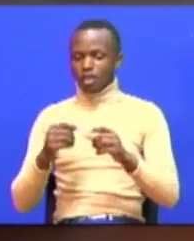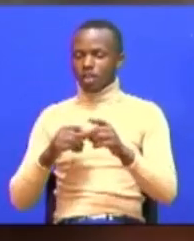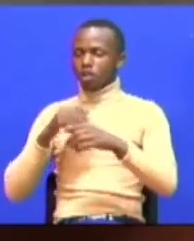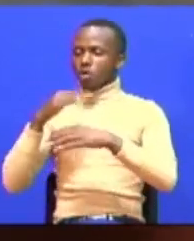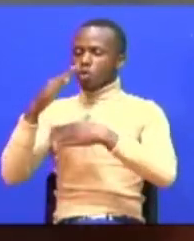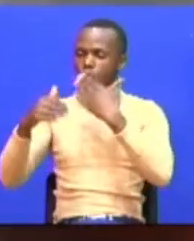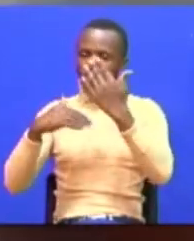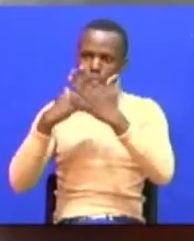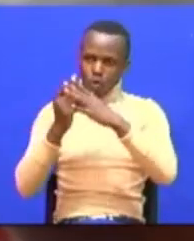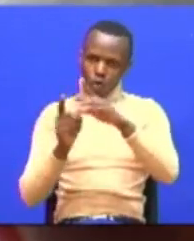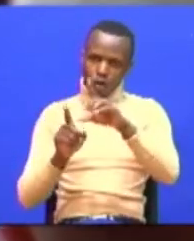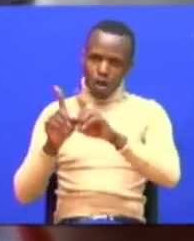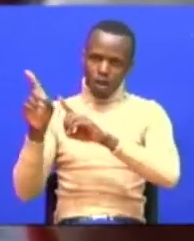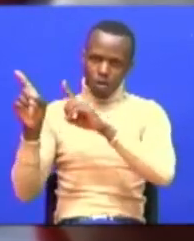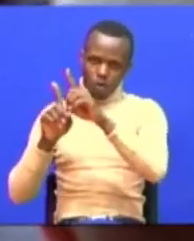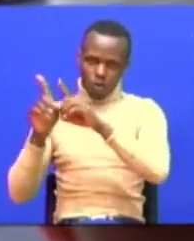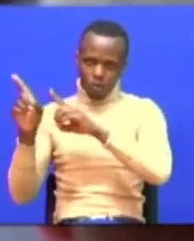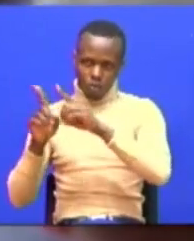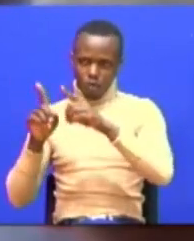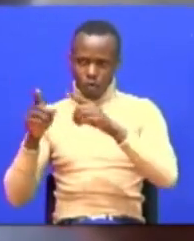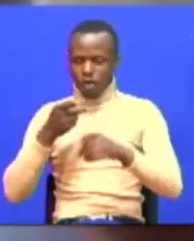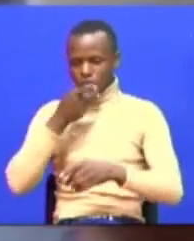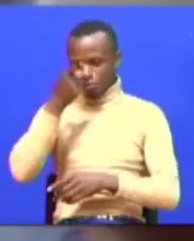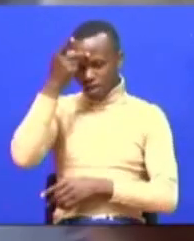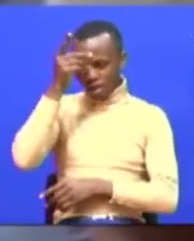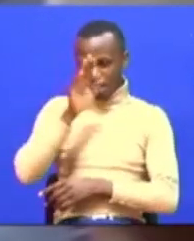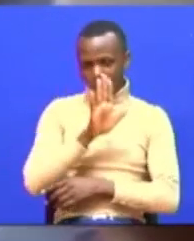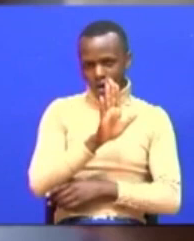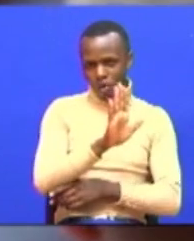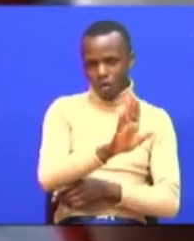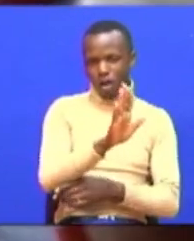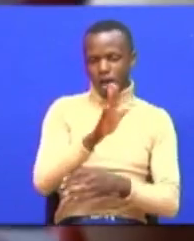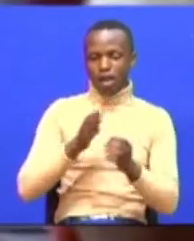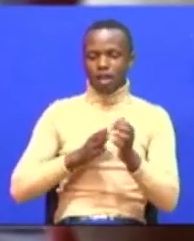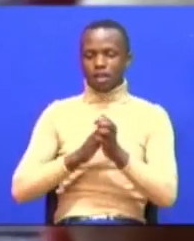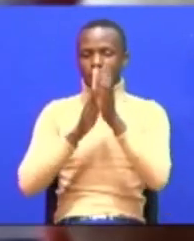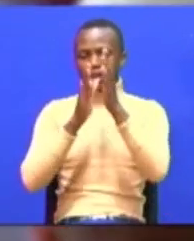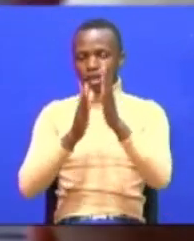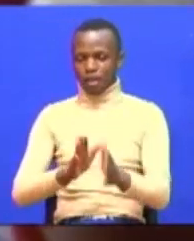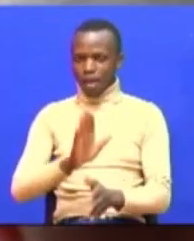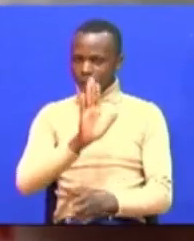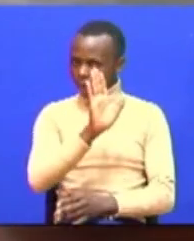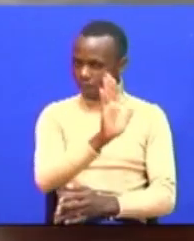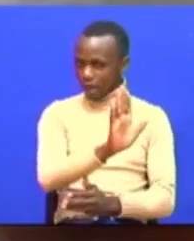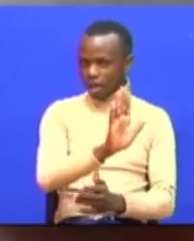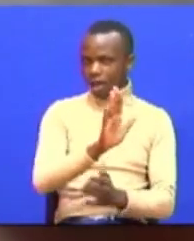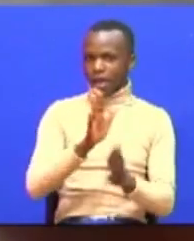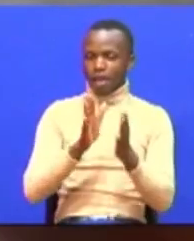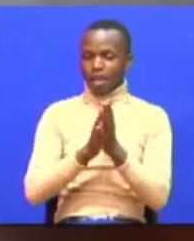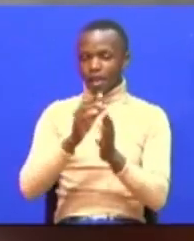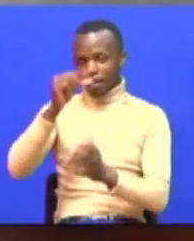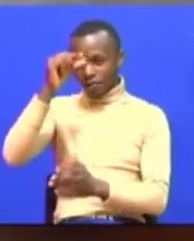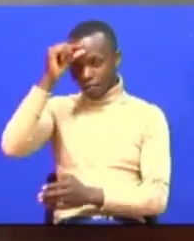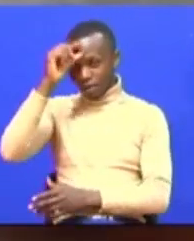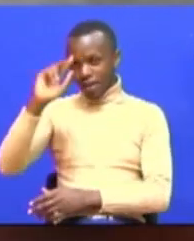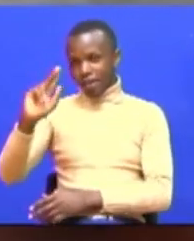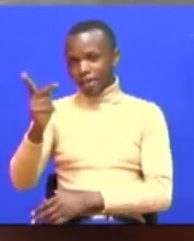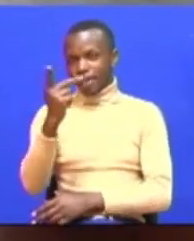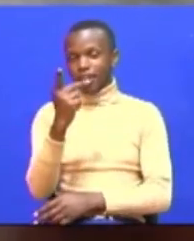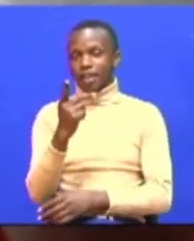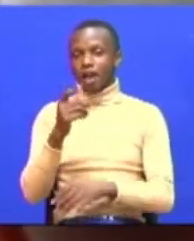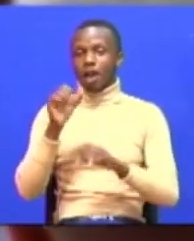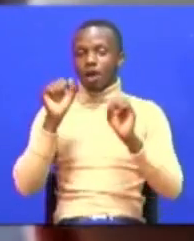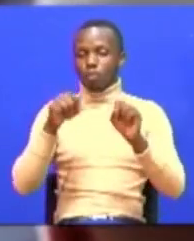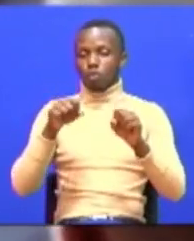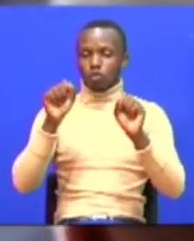yote, wazazi wenu, viongozi wenu, serikali ya Kenya